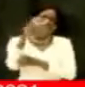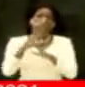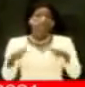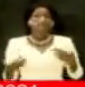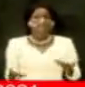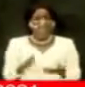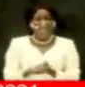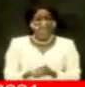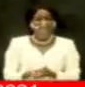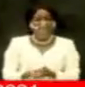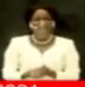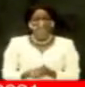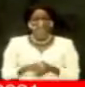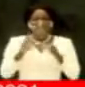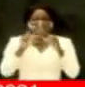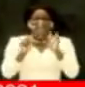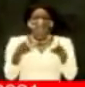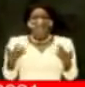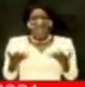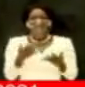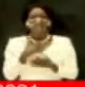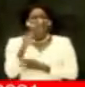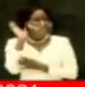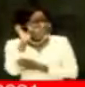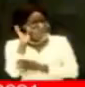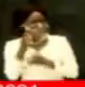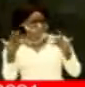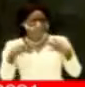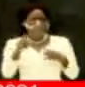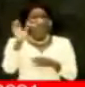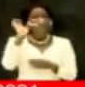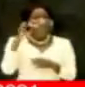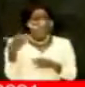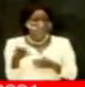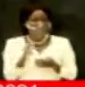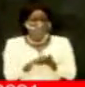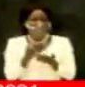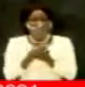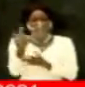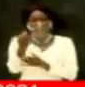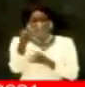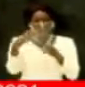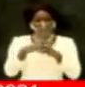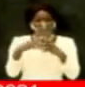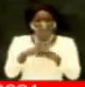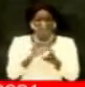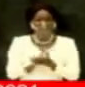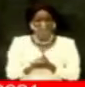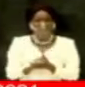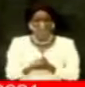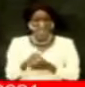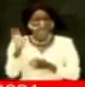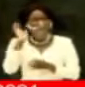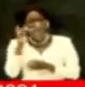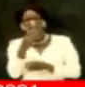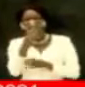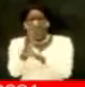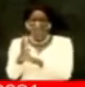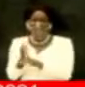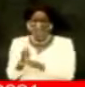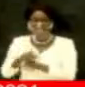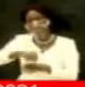kuti ndive kuti nthumwi mupeza bwanji chifukwa mmene ndimakambira muja amalawi ambiri akhala kuva nkhani zosiyanasiyana